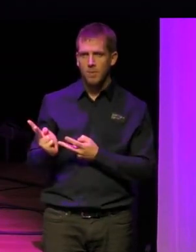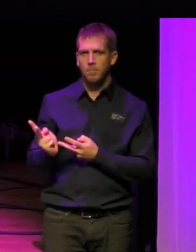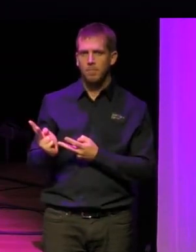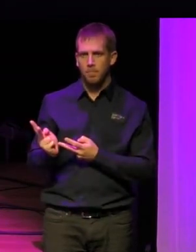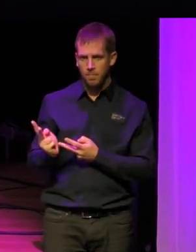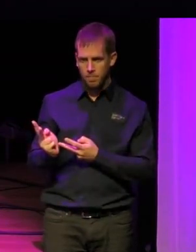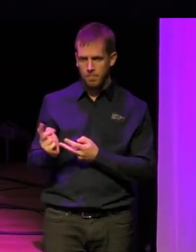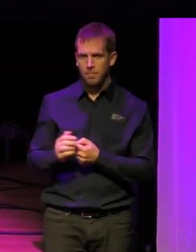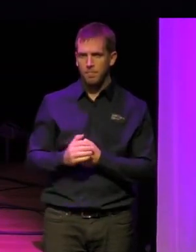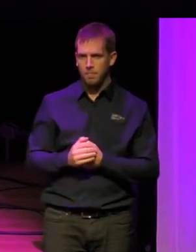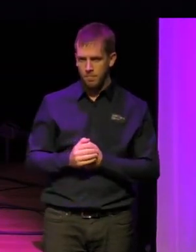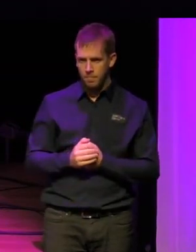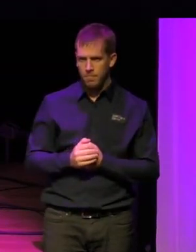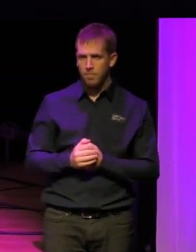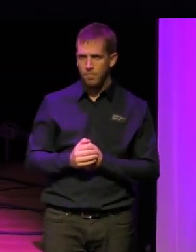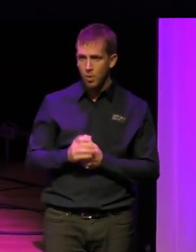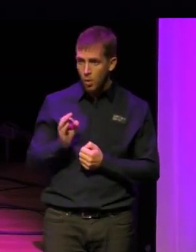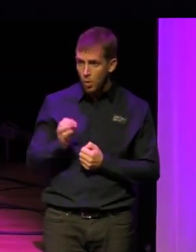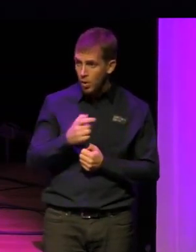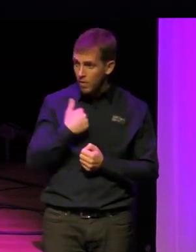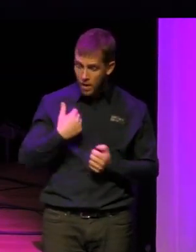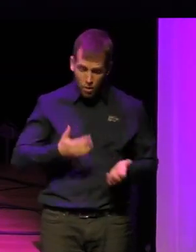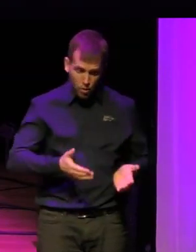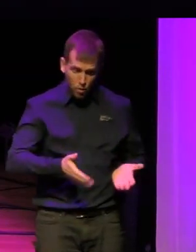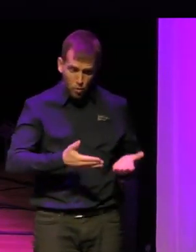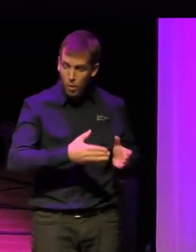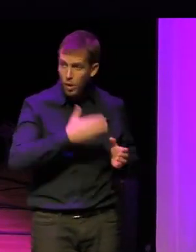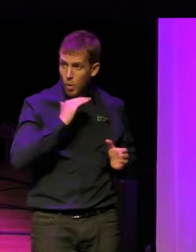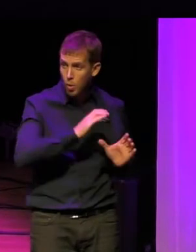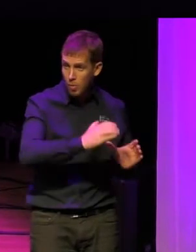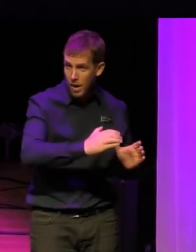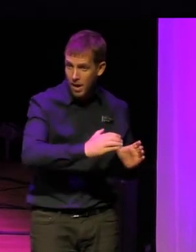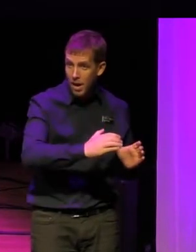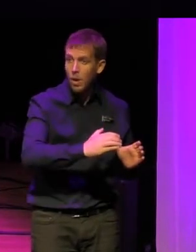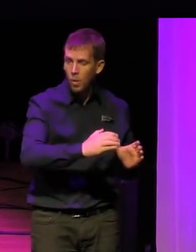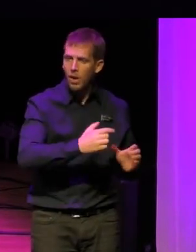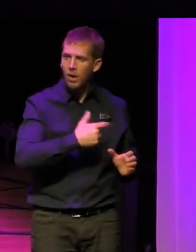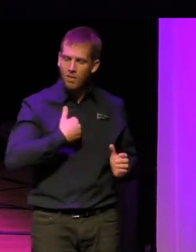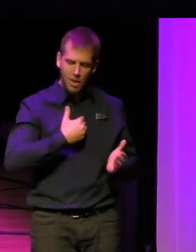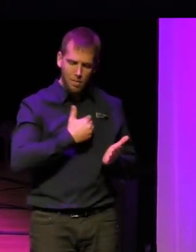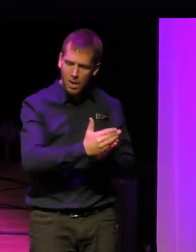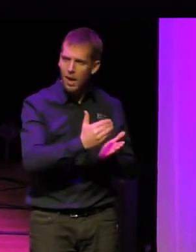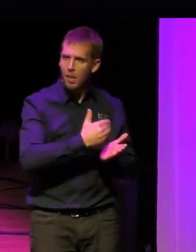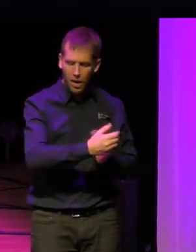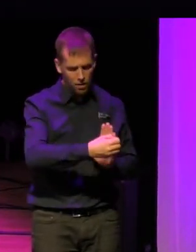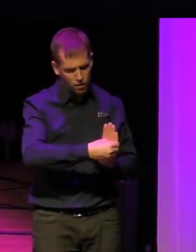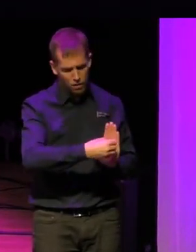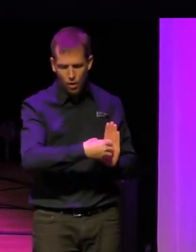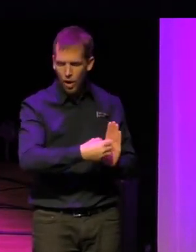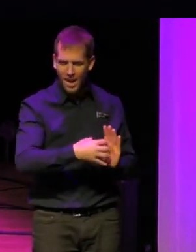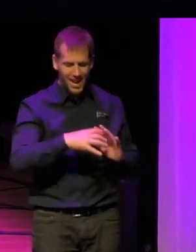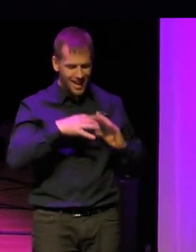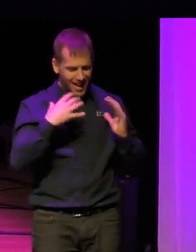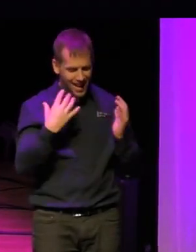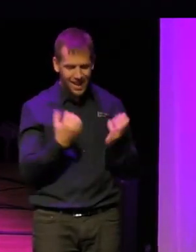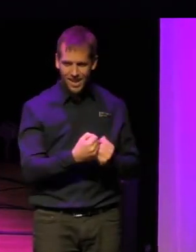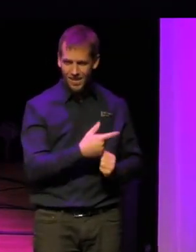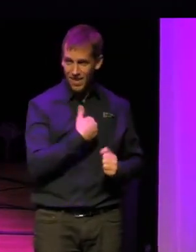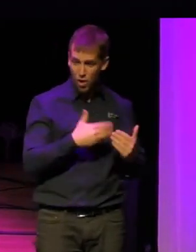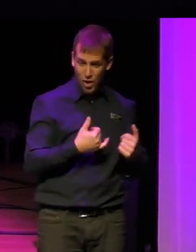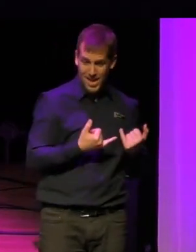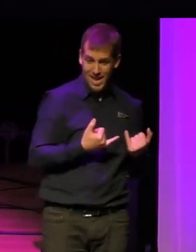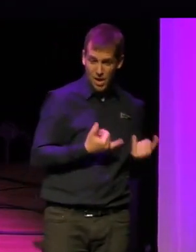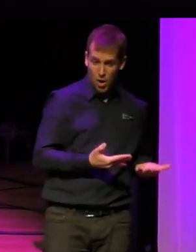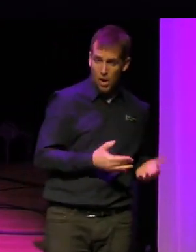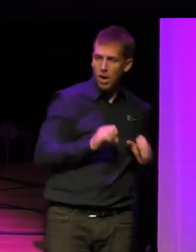som vet ni på vilket sätt då peppar vi ungdomarna? På det sättet att vi berättar för ungdomarna att allt som vi gör idag